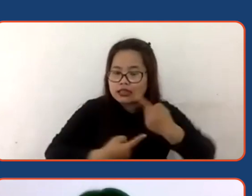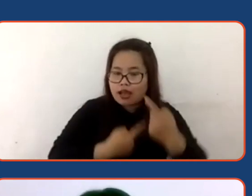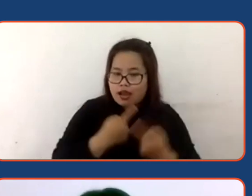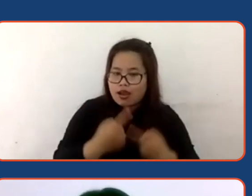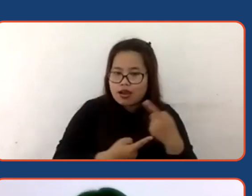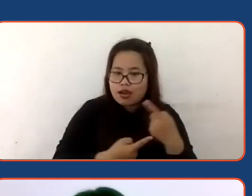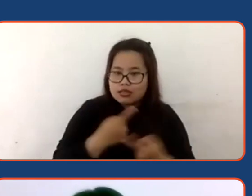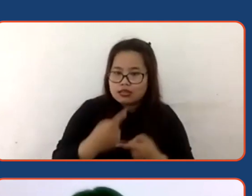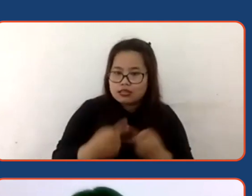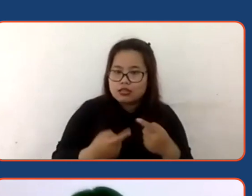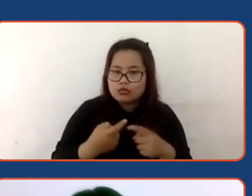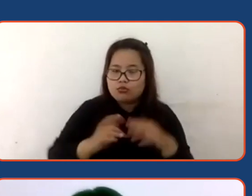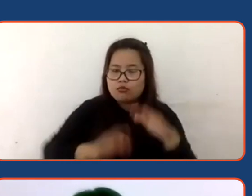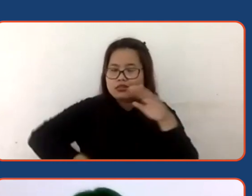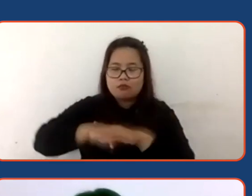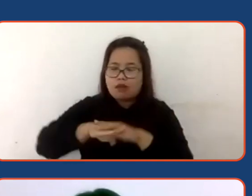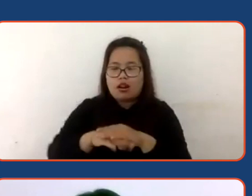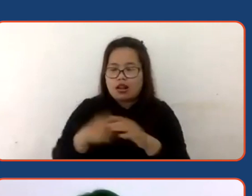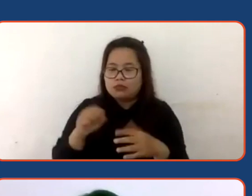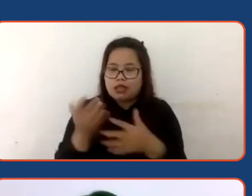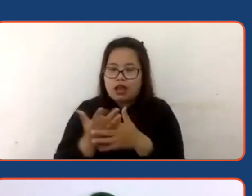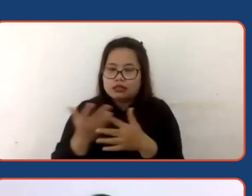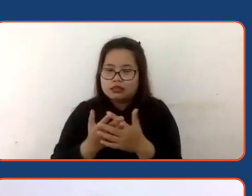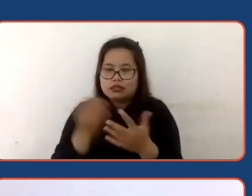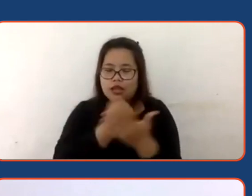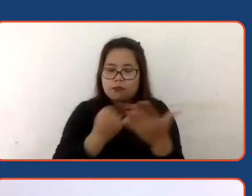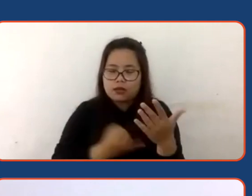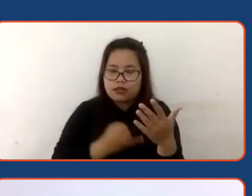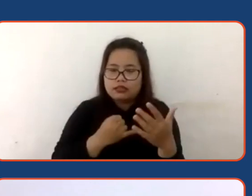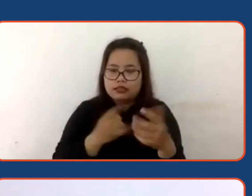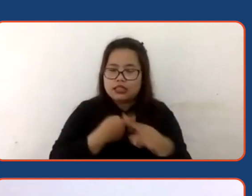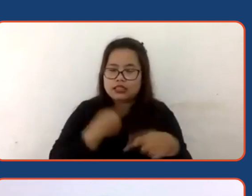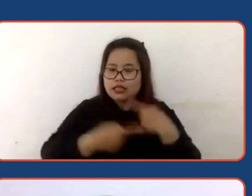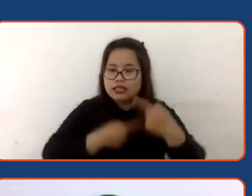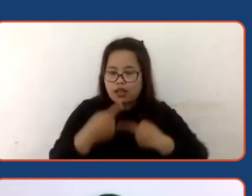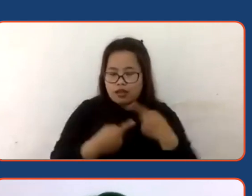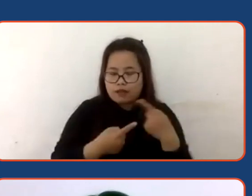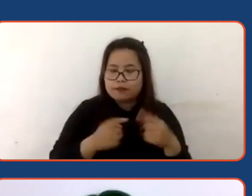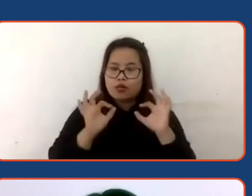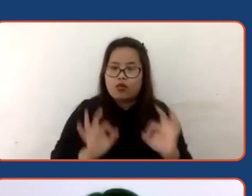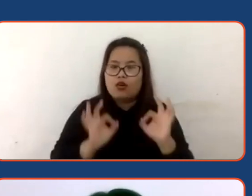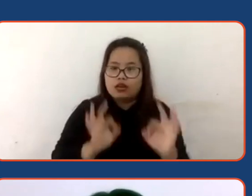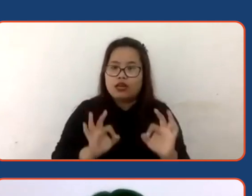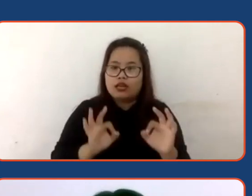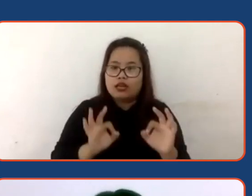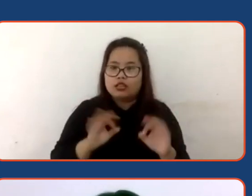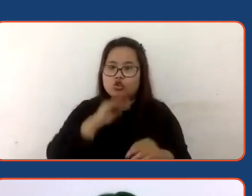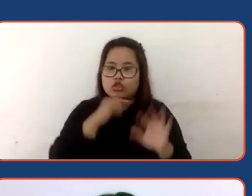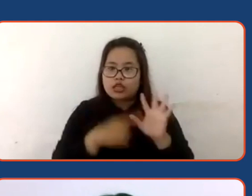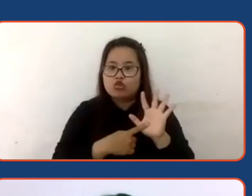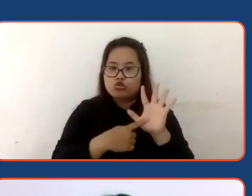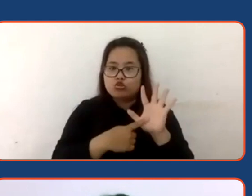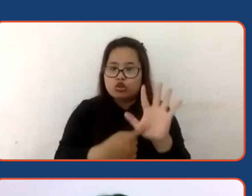Oke kalau yang dari sensornya story book nya yang tadi Saya tunjukkan buku